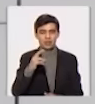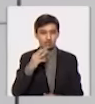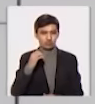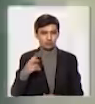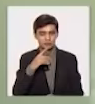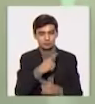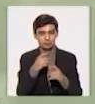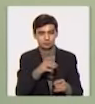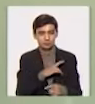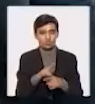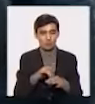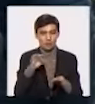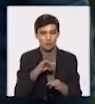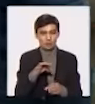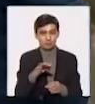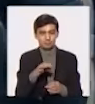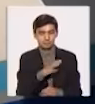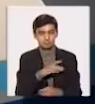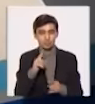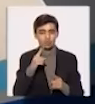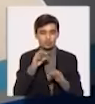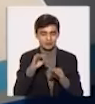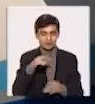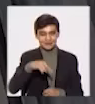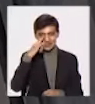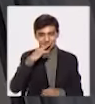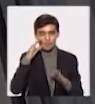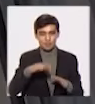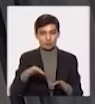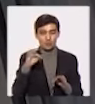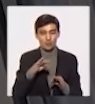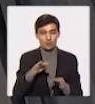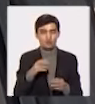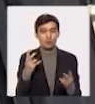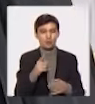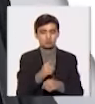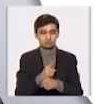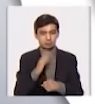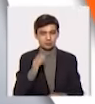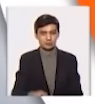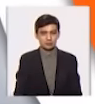қорқынышты мәлімдемені неге сүйеніп айтып отыр? Біздің елде енді қандай шектеулер жасалады?